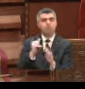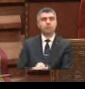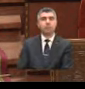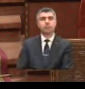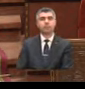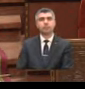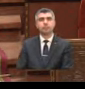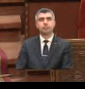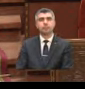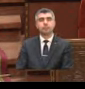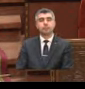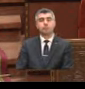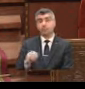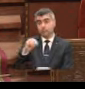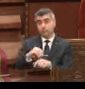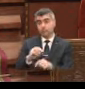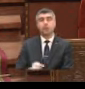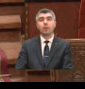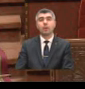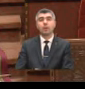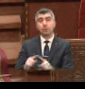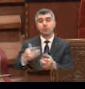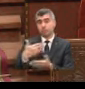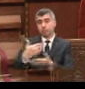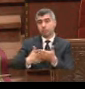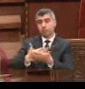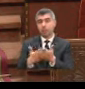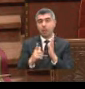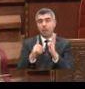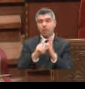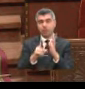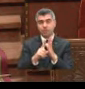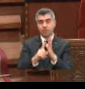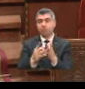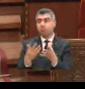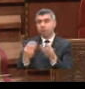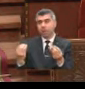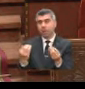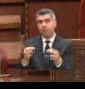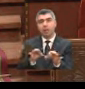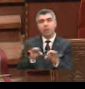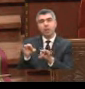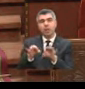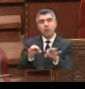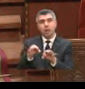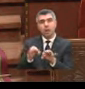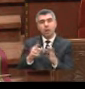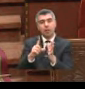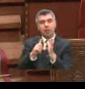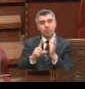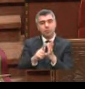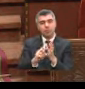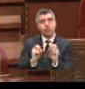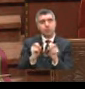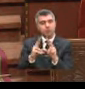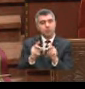كاين مأسسة. بالنسبة للمراسيم والقوانين، كما قلت عدد من الإجراءات تستلزم مراسيم وقوانين، وحنا بدينا